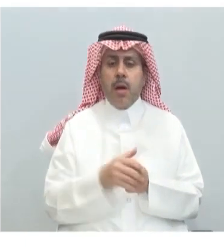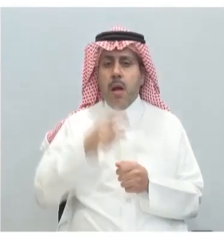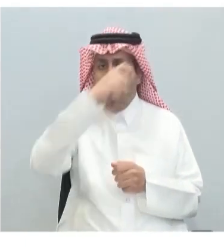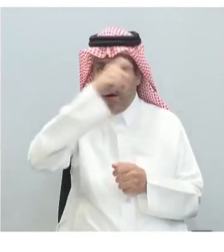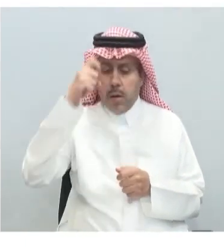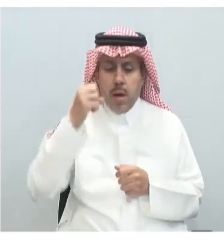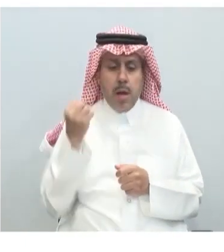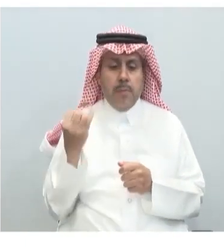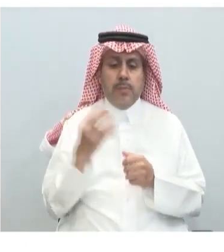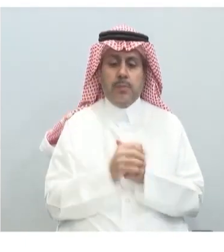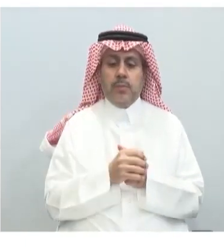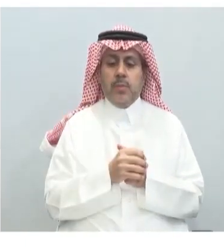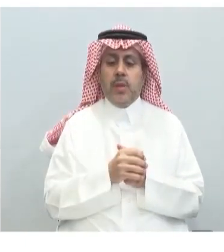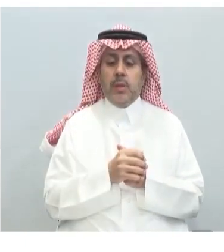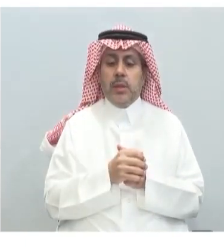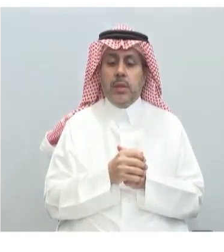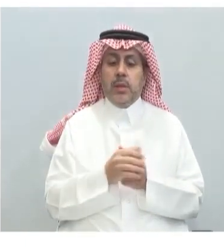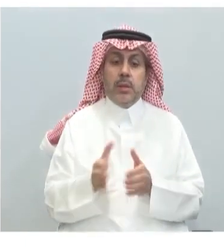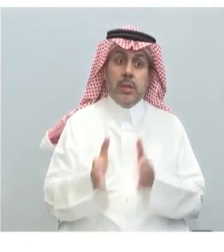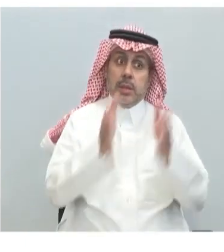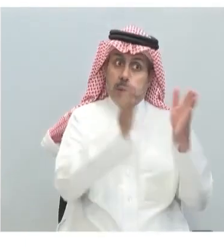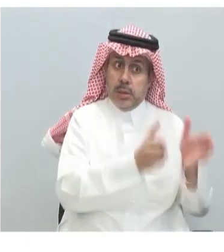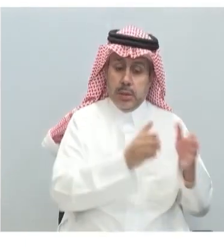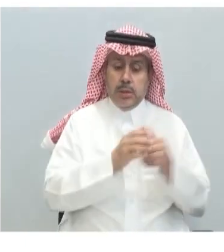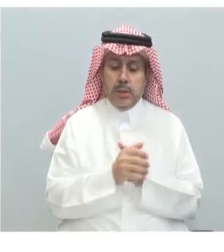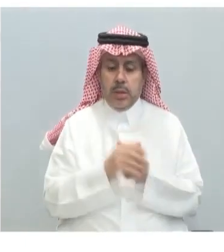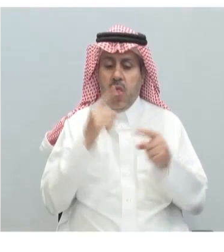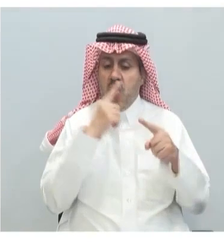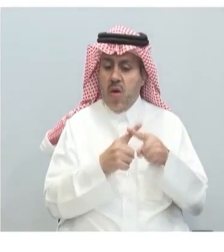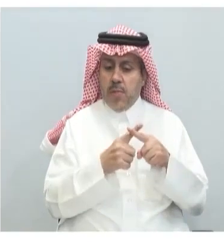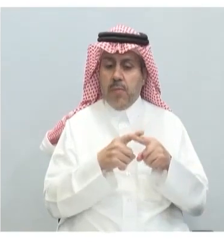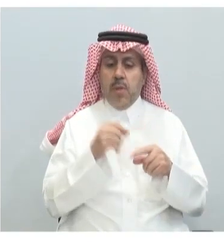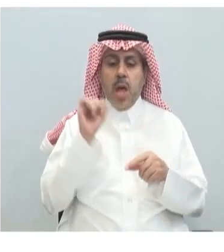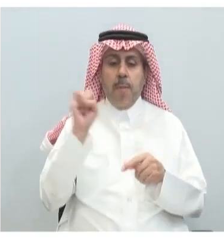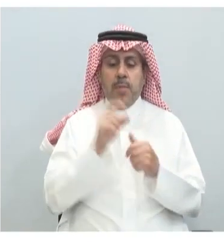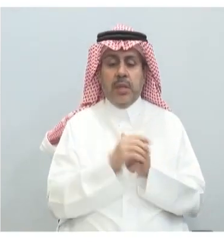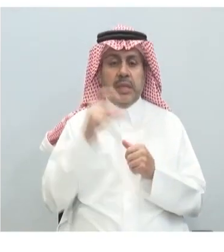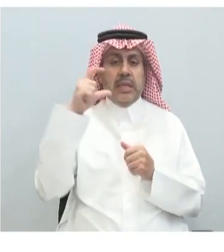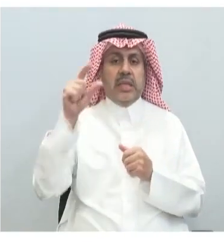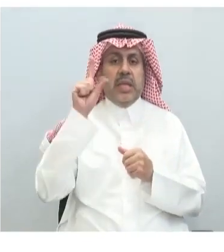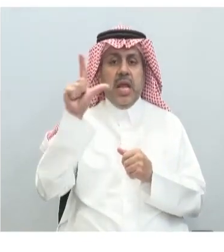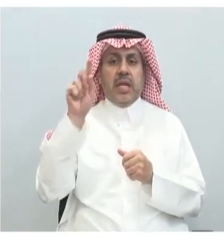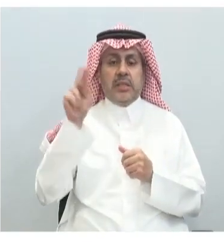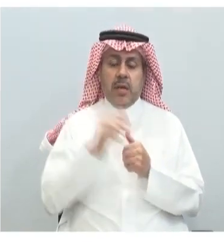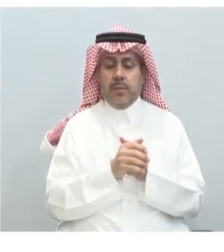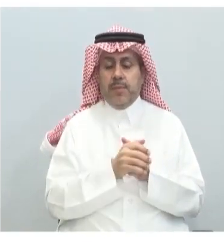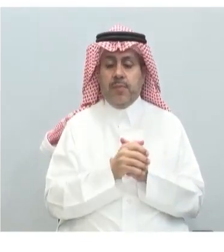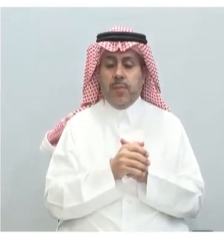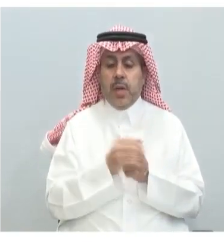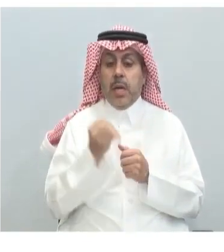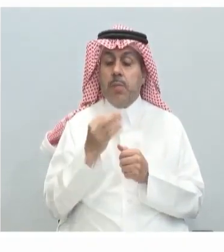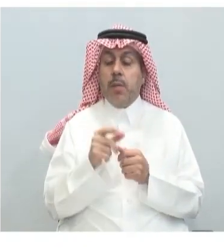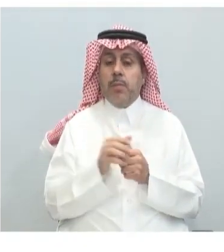ان كميه الحراره تساوي حراره النوعيه ضرب الام في الدلتا ات تقوم بالحساب طبعا على حسب القيمه المعطاه